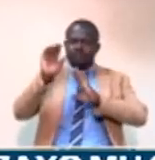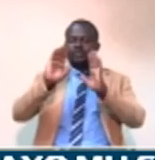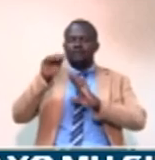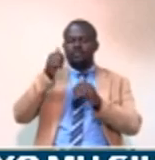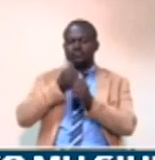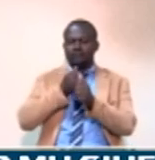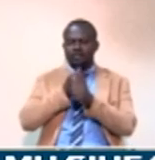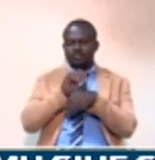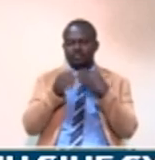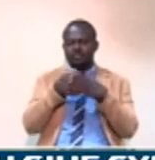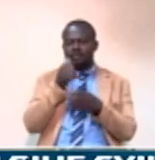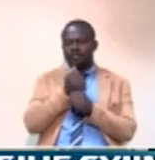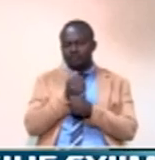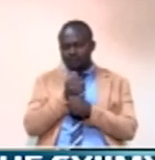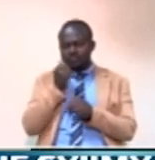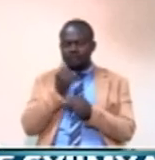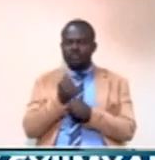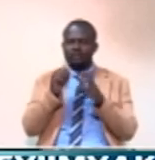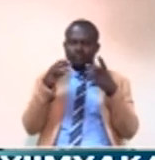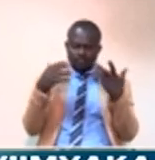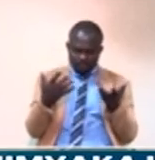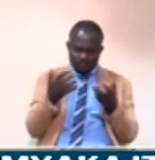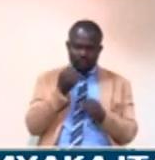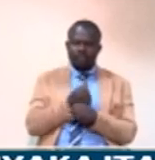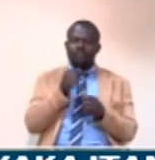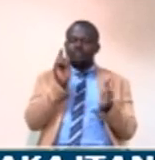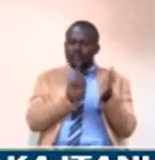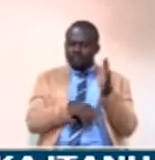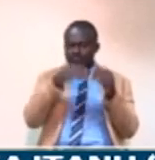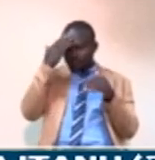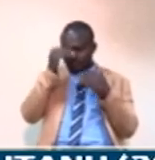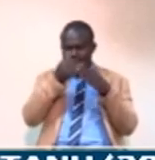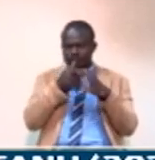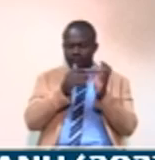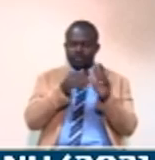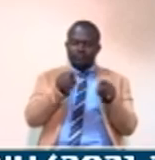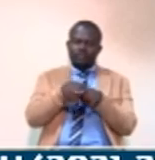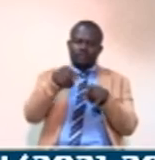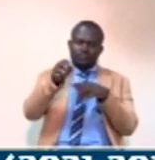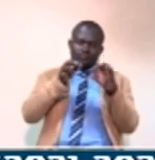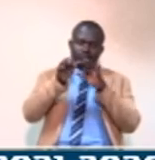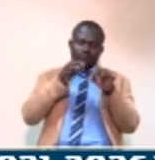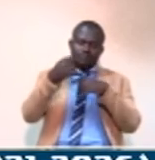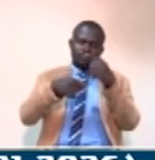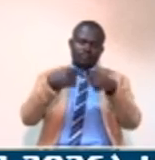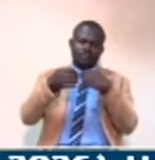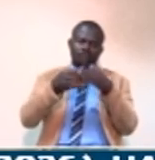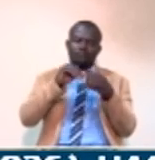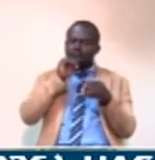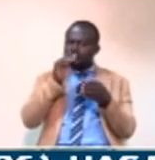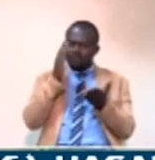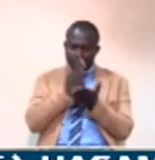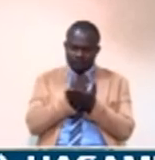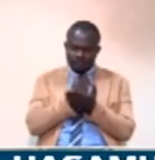muntu, uwabikoze yabikoze ate, yabikoreye iki. Ariko nk'uko bivuze, iperereza ryacyakomeje